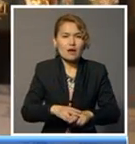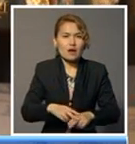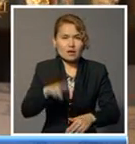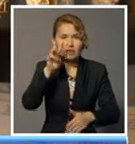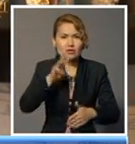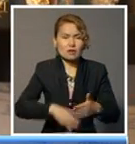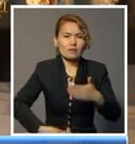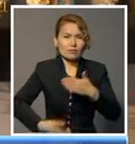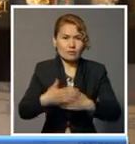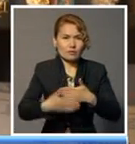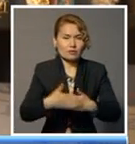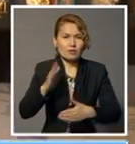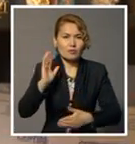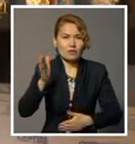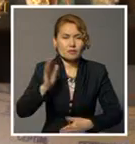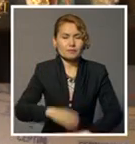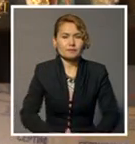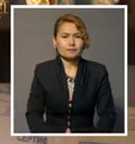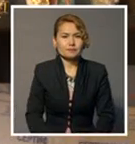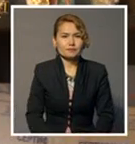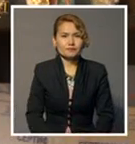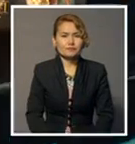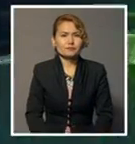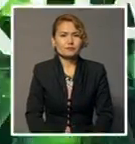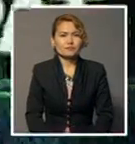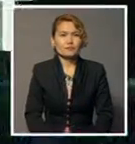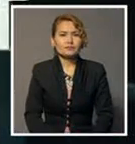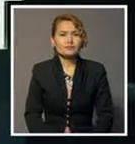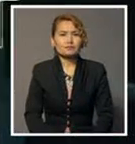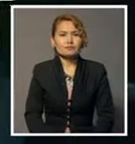компания айыппұл несін төлеу барысында.